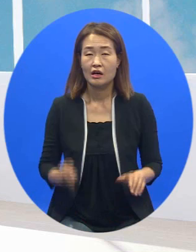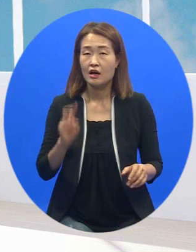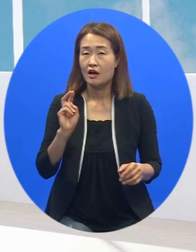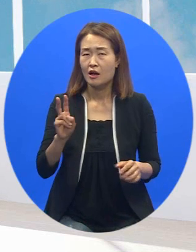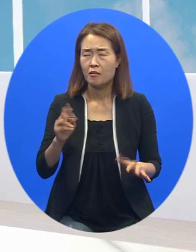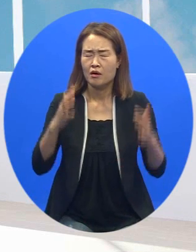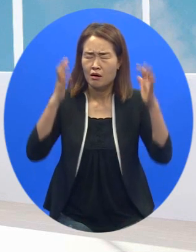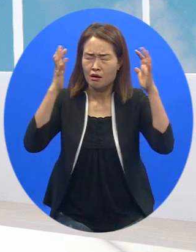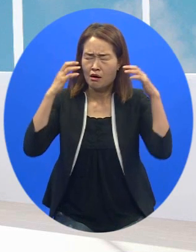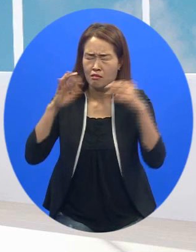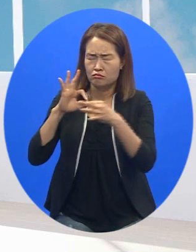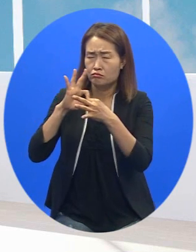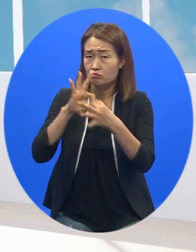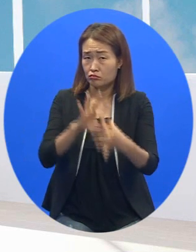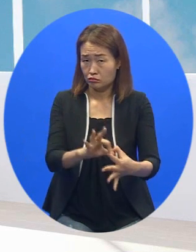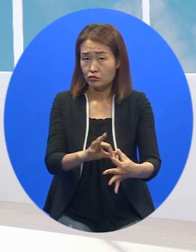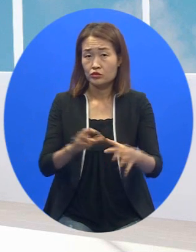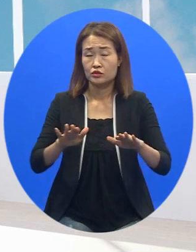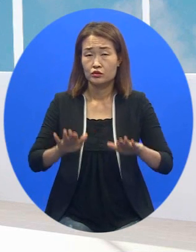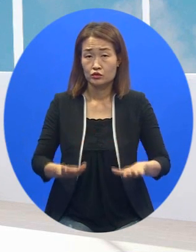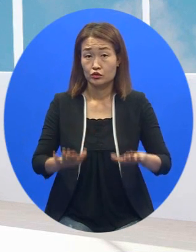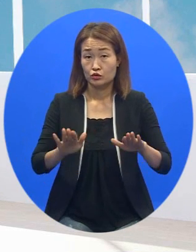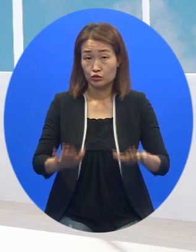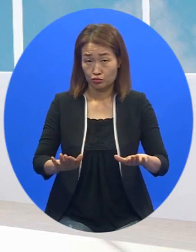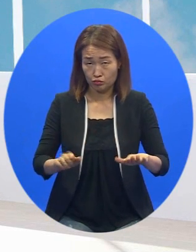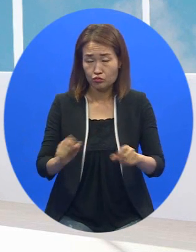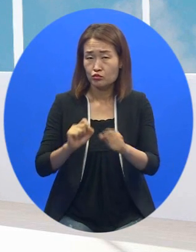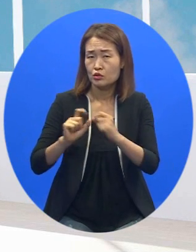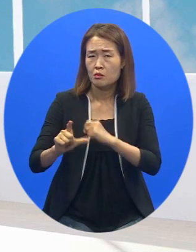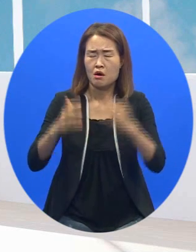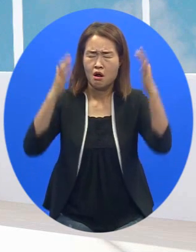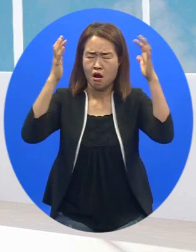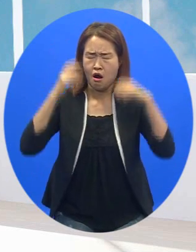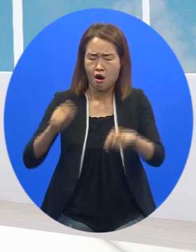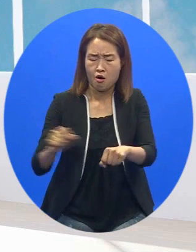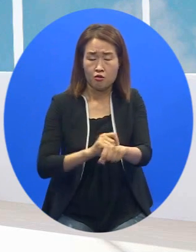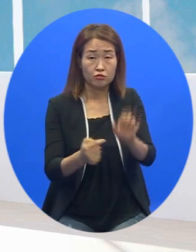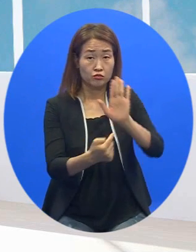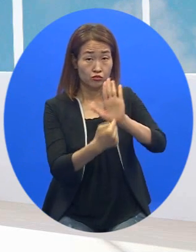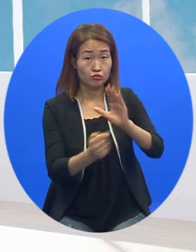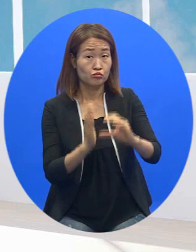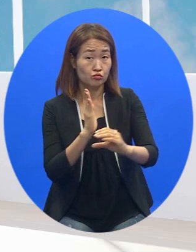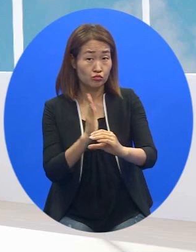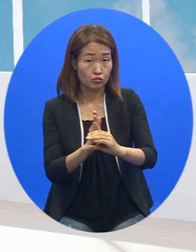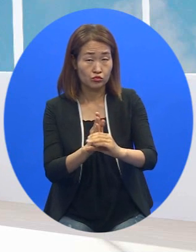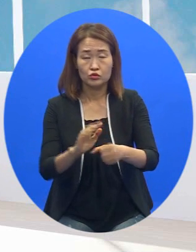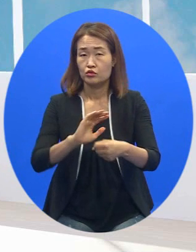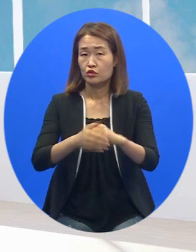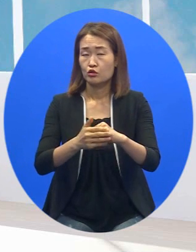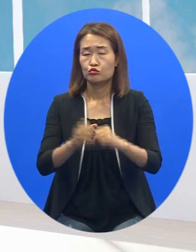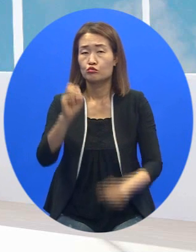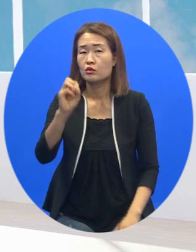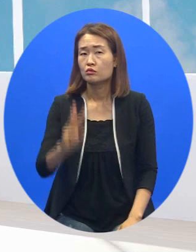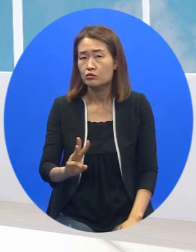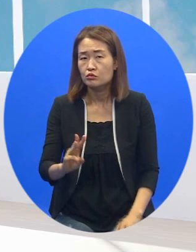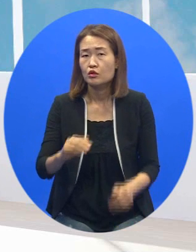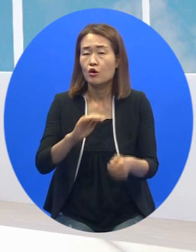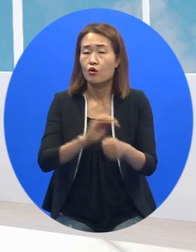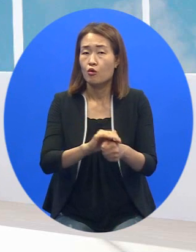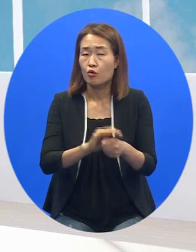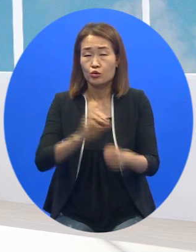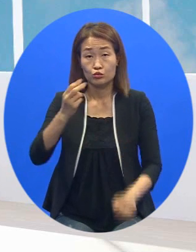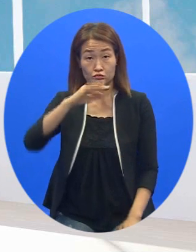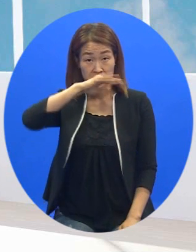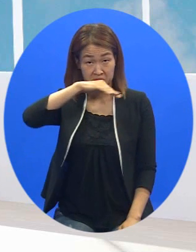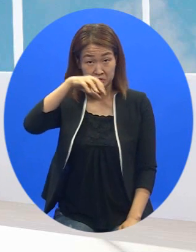당분간 더위는 계속되겠습니다. 현재 내륙 대부분 지역에 폭염특보가 발효 중인데요. 대구와 광주, 경상도와